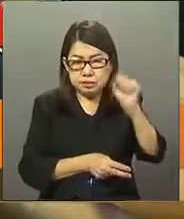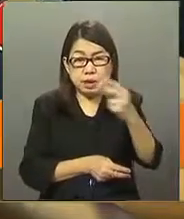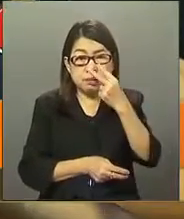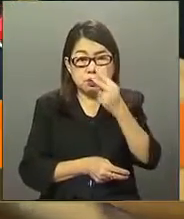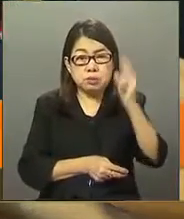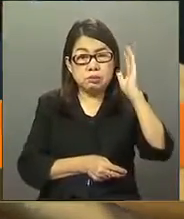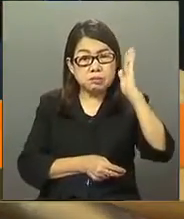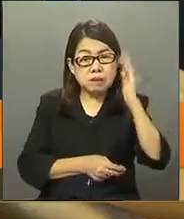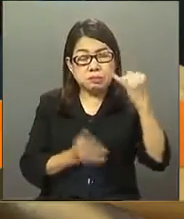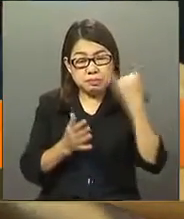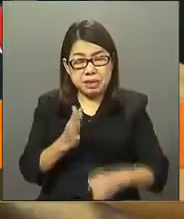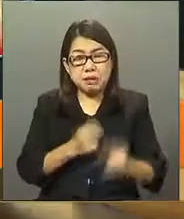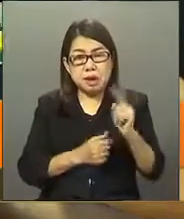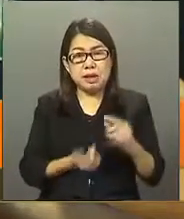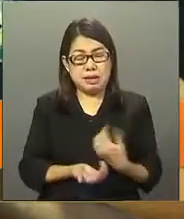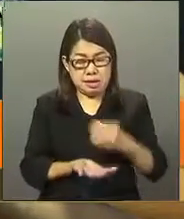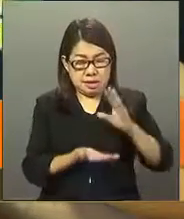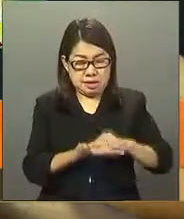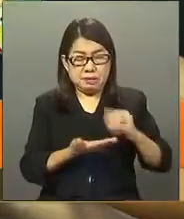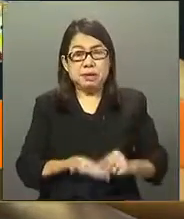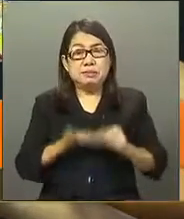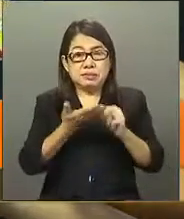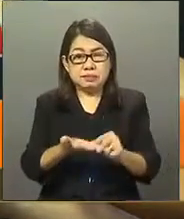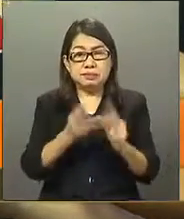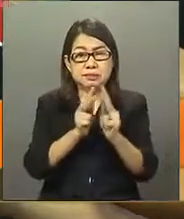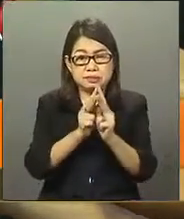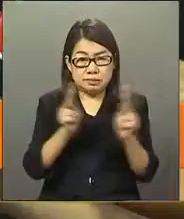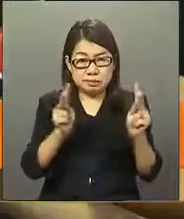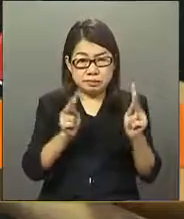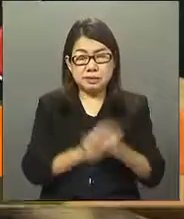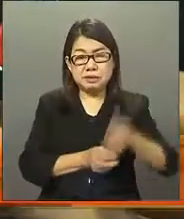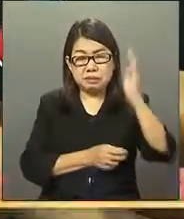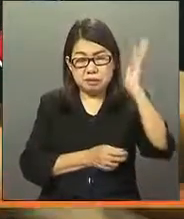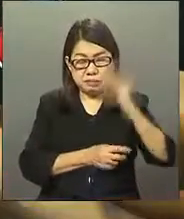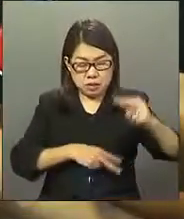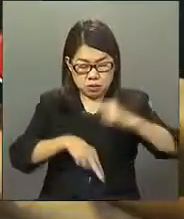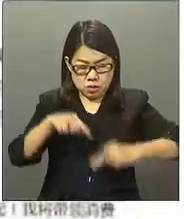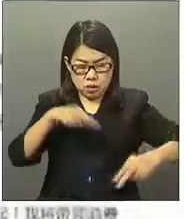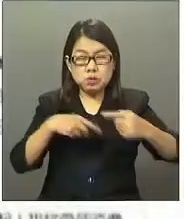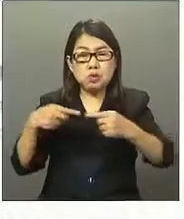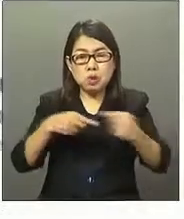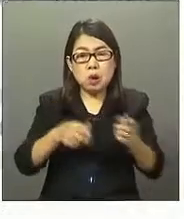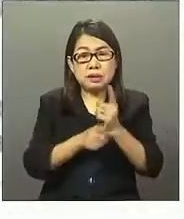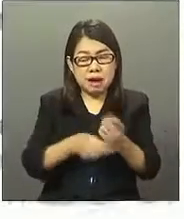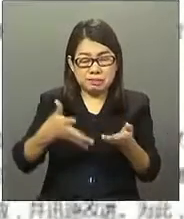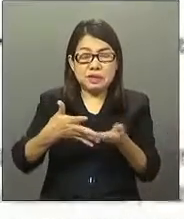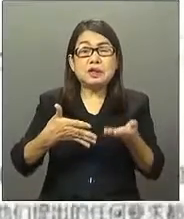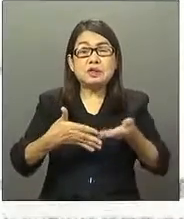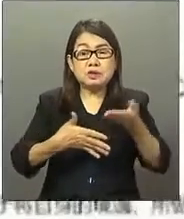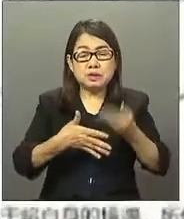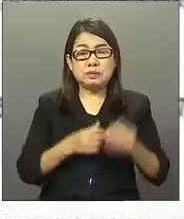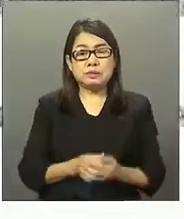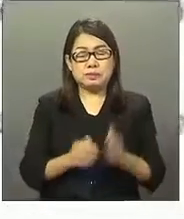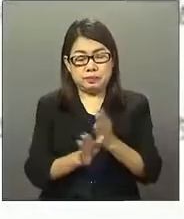ล้วก็ทำให้นำเสนอต่อไปยังคณะกรรมการว่าด้วยการสนุกการโฆษณาในการวินิจฉัยต่อไปครับ ก่อนหน้